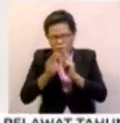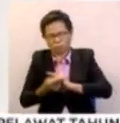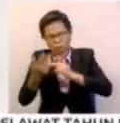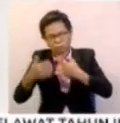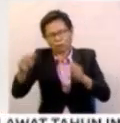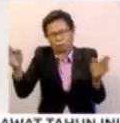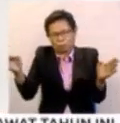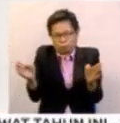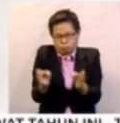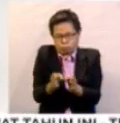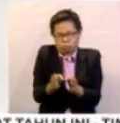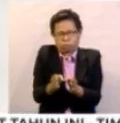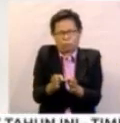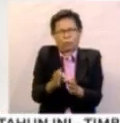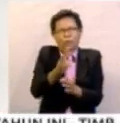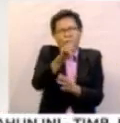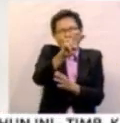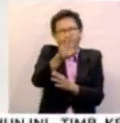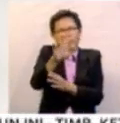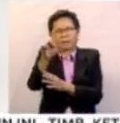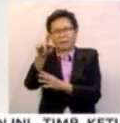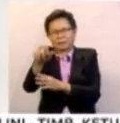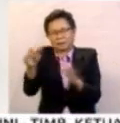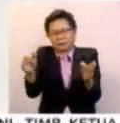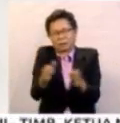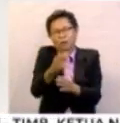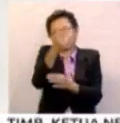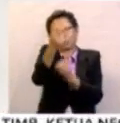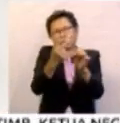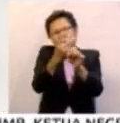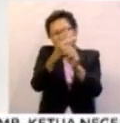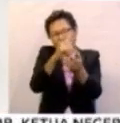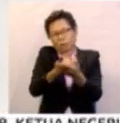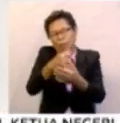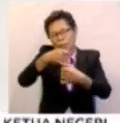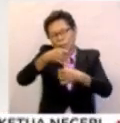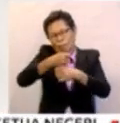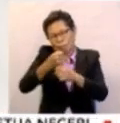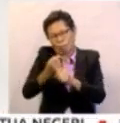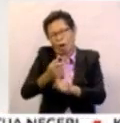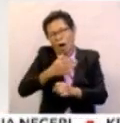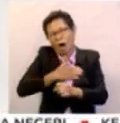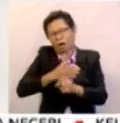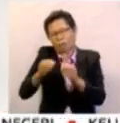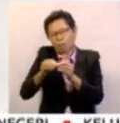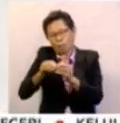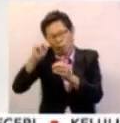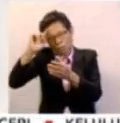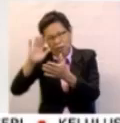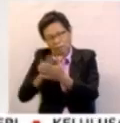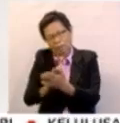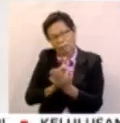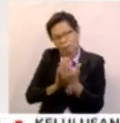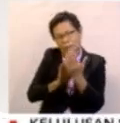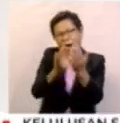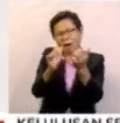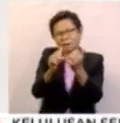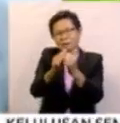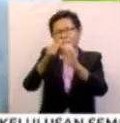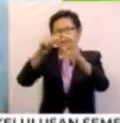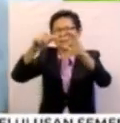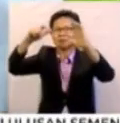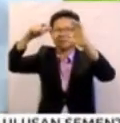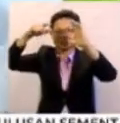berjaya dikurangkan sebanyak 25 kg selama 2 tahun itu membuatkan aku bertambah yakin berhadapan dengan